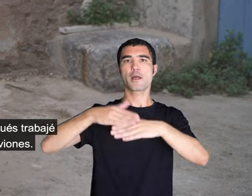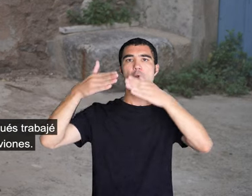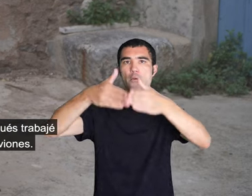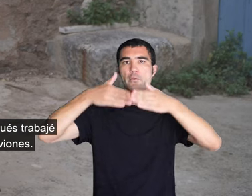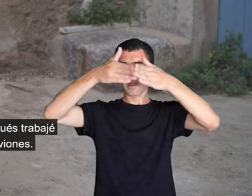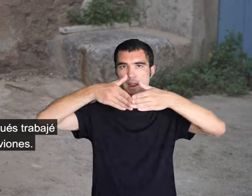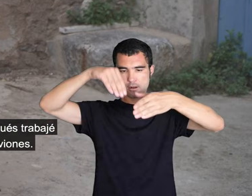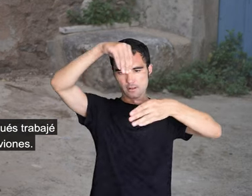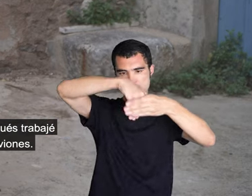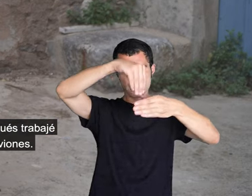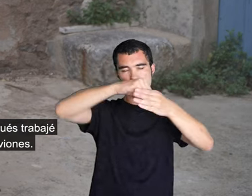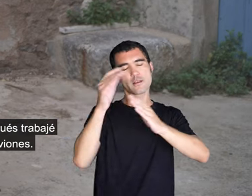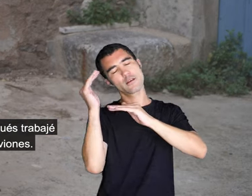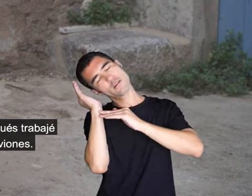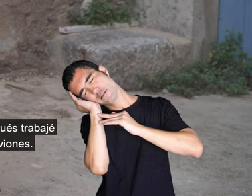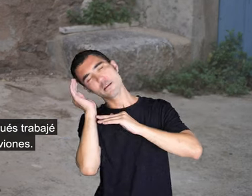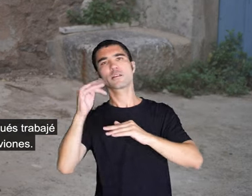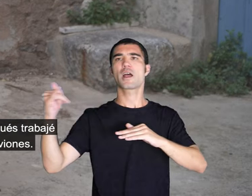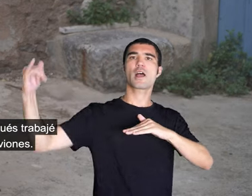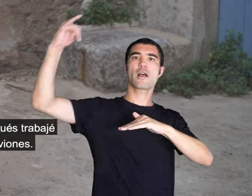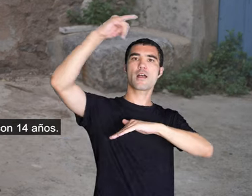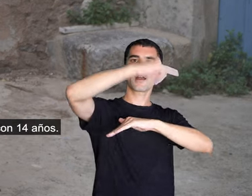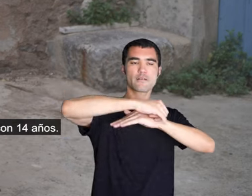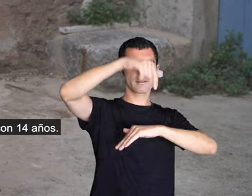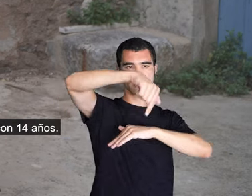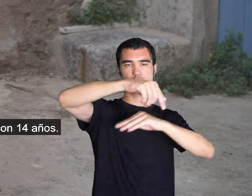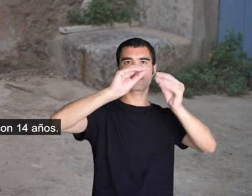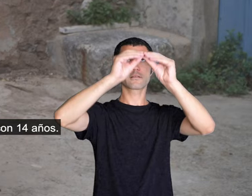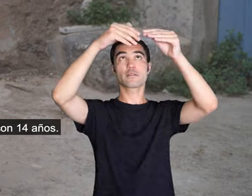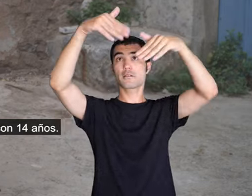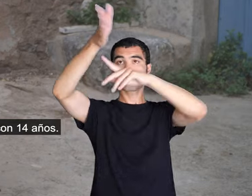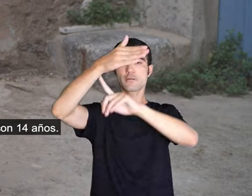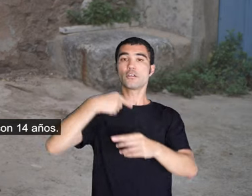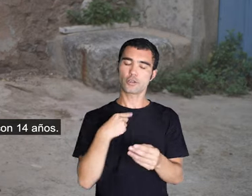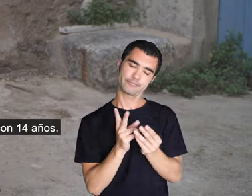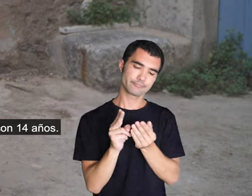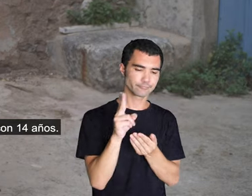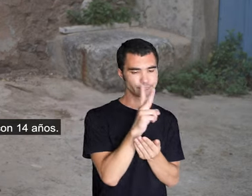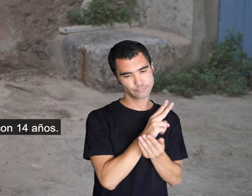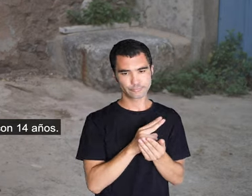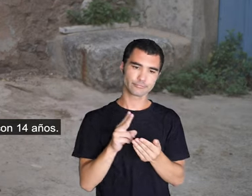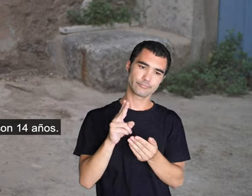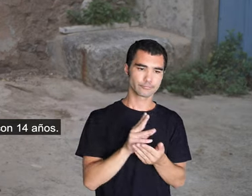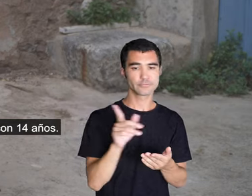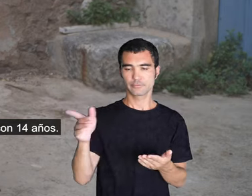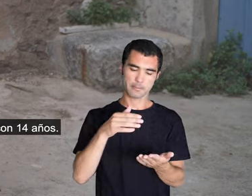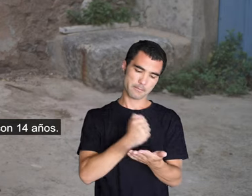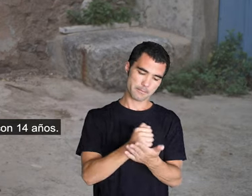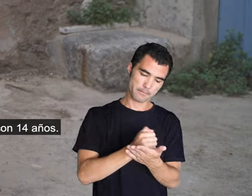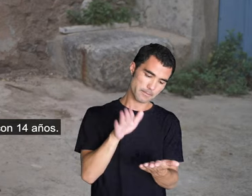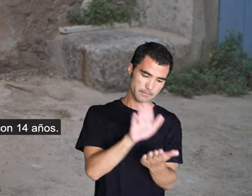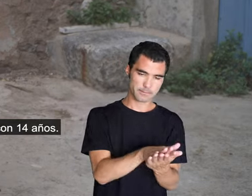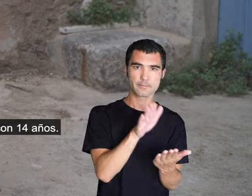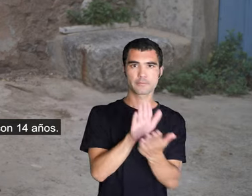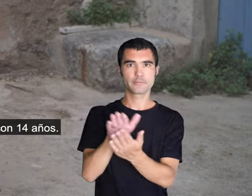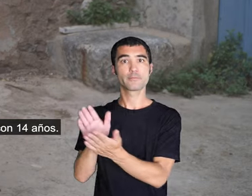barcos i d'avions, saps? I jo li creava les figuretes, li dava pegament, i ella, també això